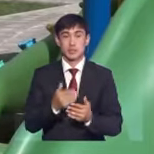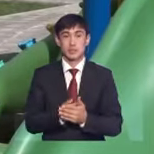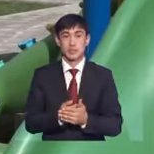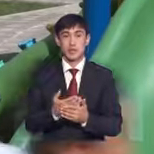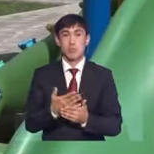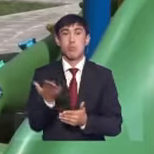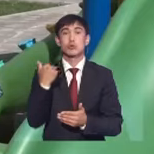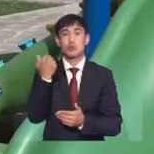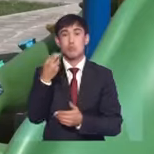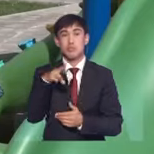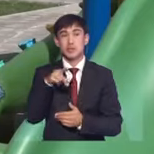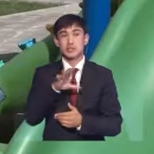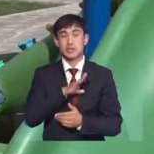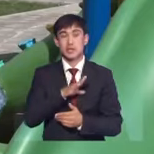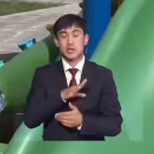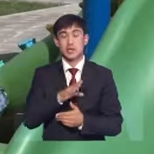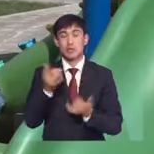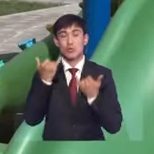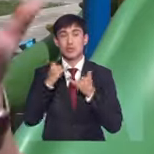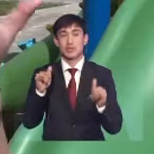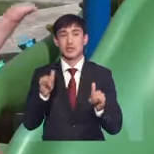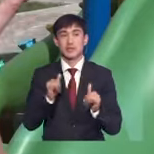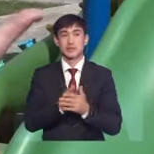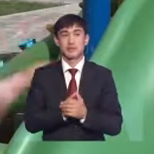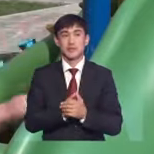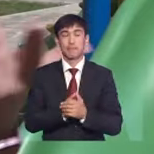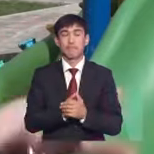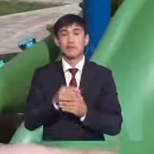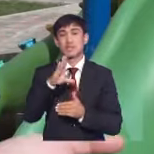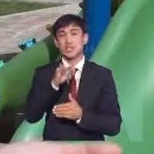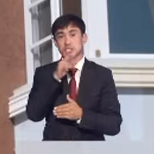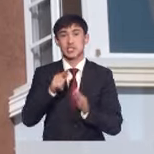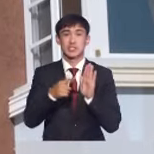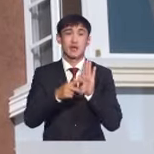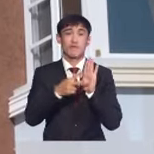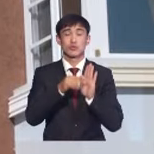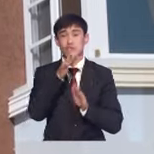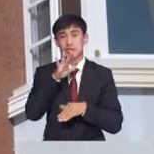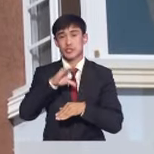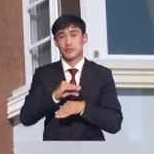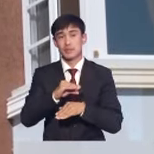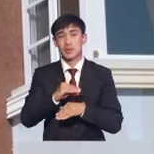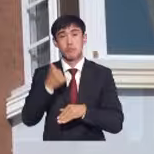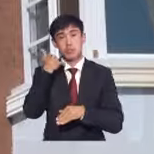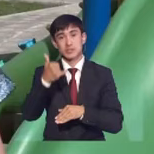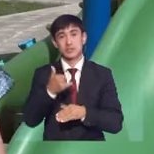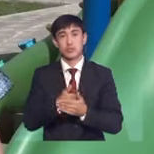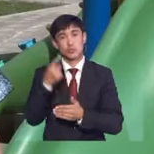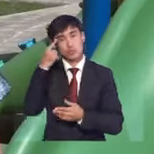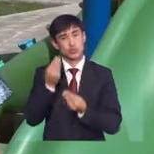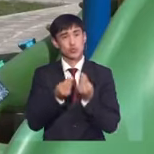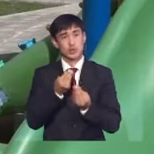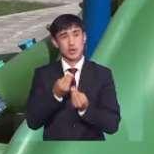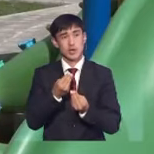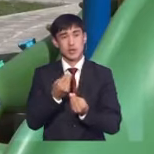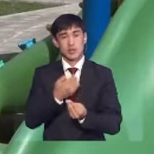прошлую пятницу. Конечно, было неожиданно, потому что был вечерний час, 7-8. Думаю, какая-то шутка.